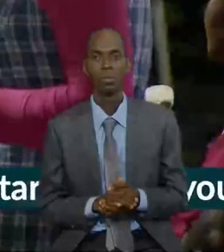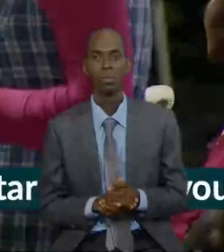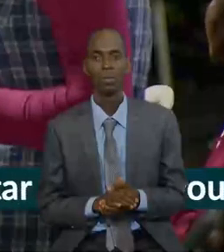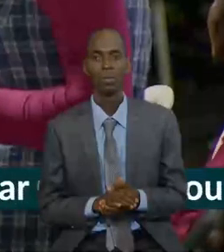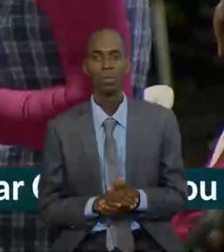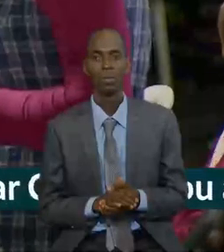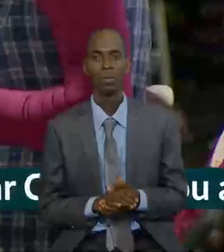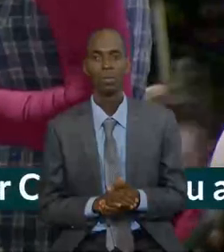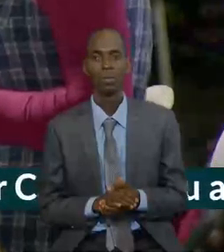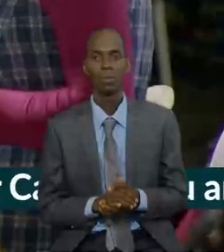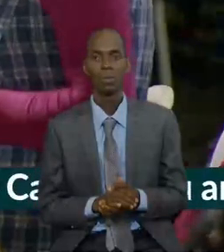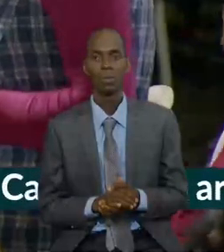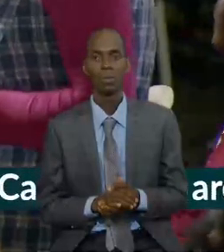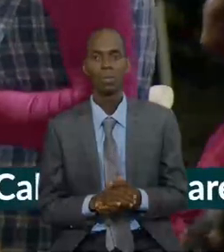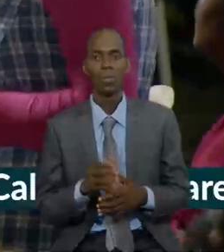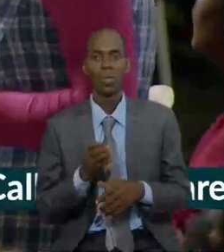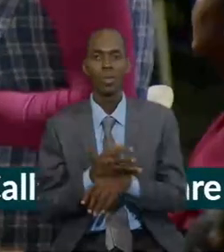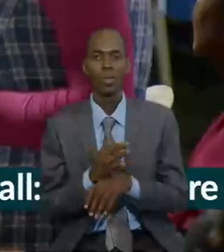quand cela